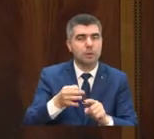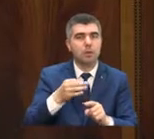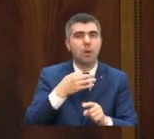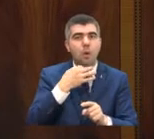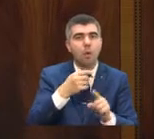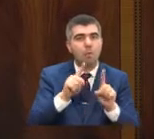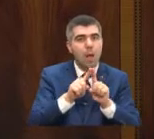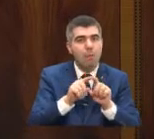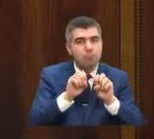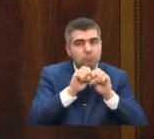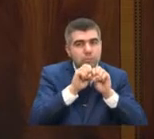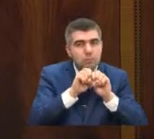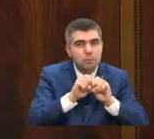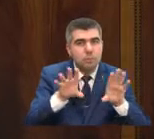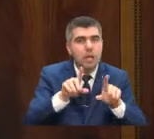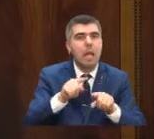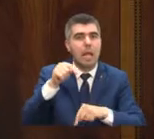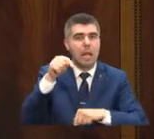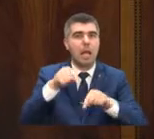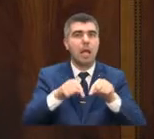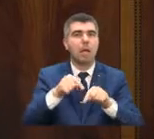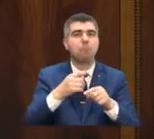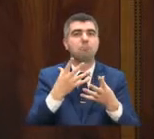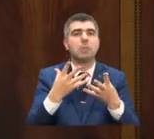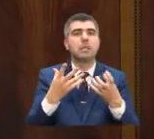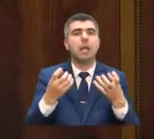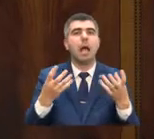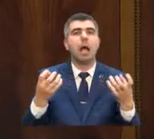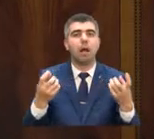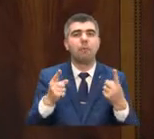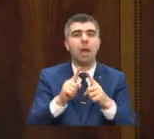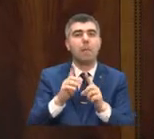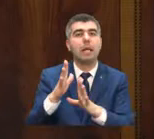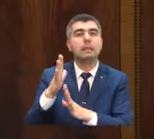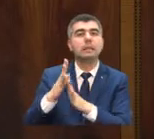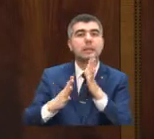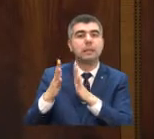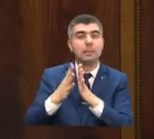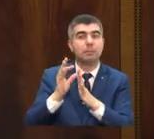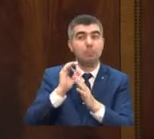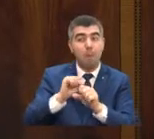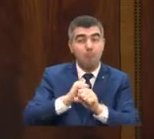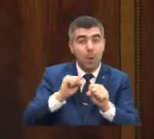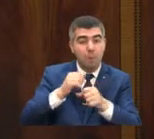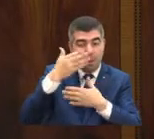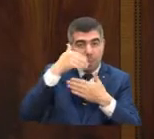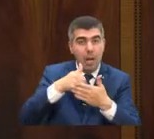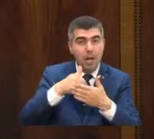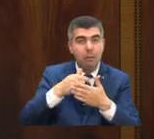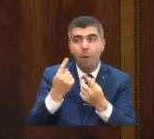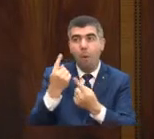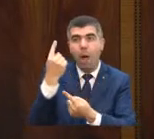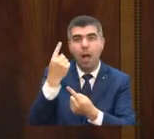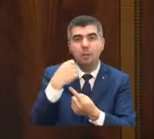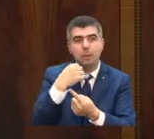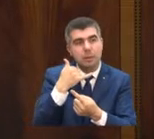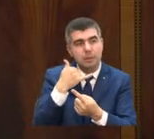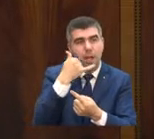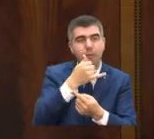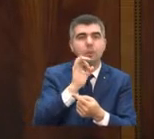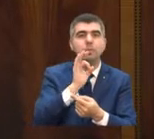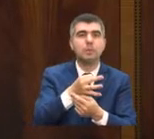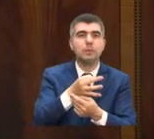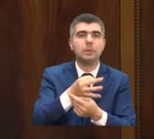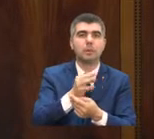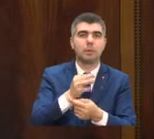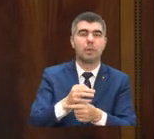في إفشال العديد من المخططات الإجرامية. السيد الرئيس المحترم، السيدات والسادة النواب المحترمون، لقد اعتمدت